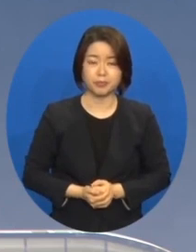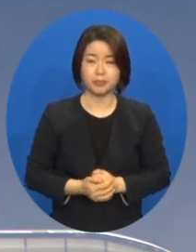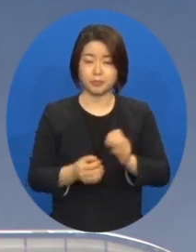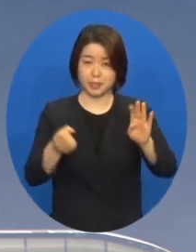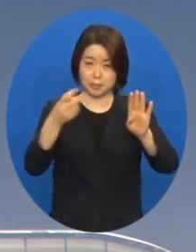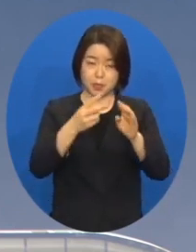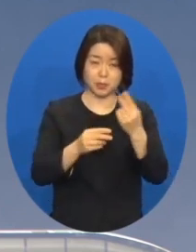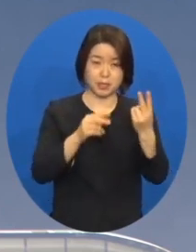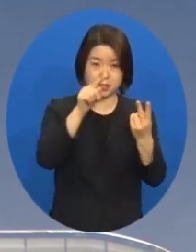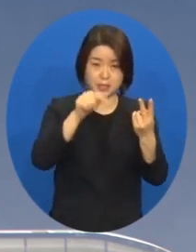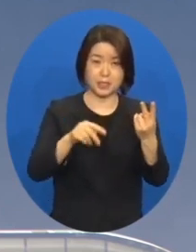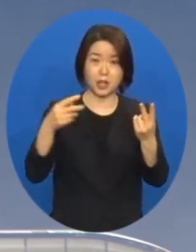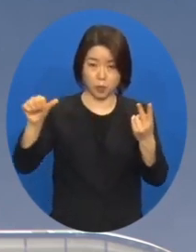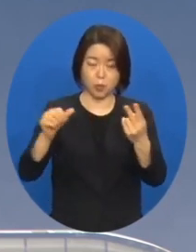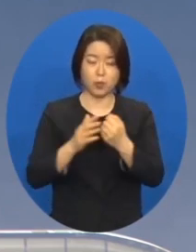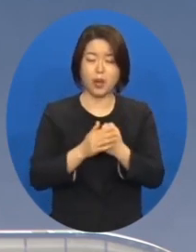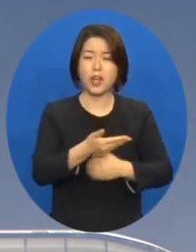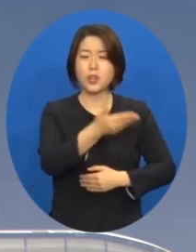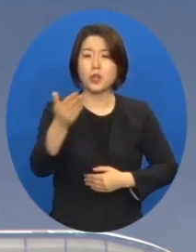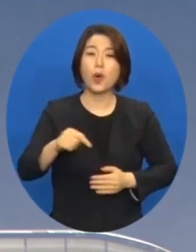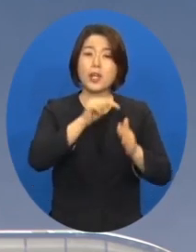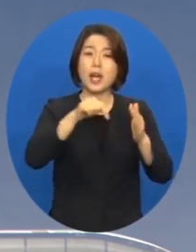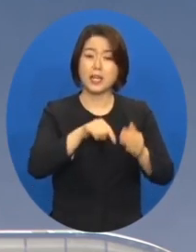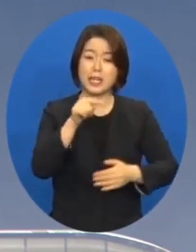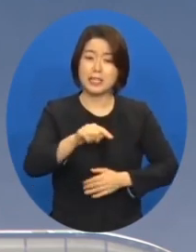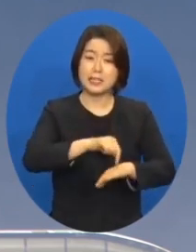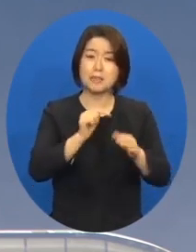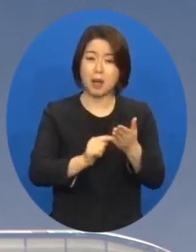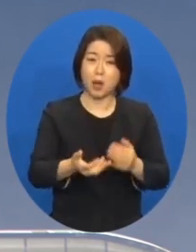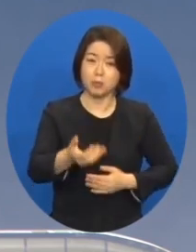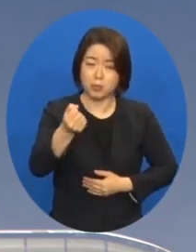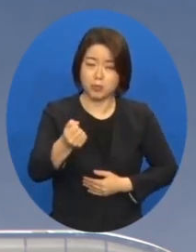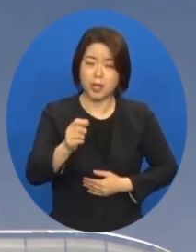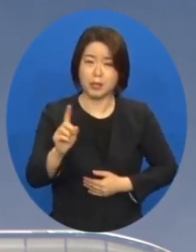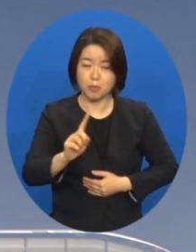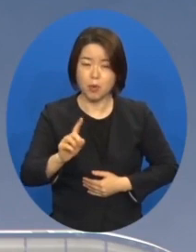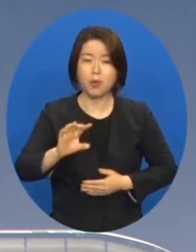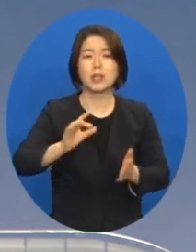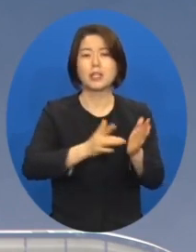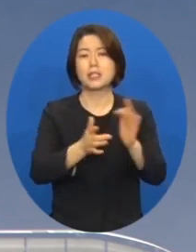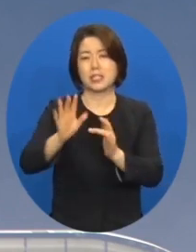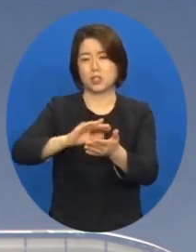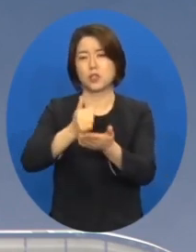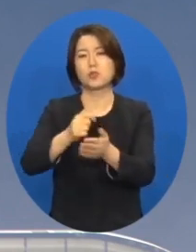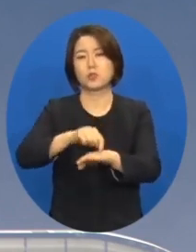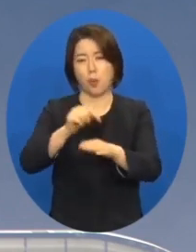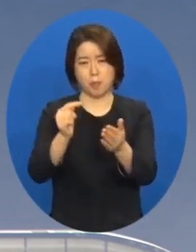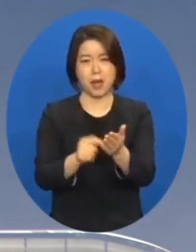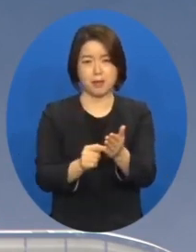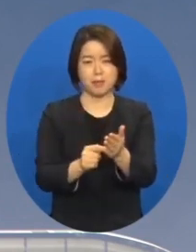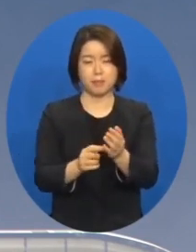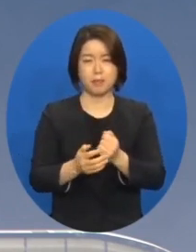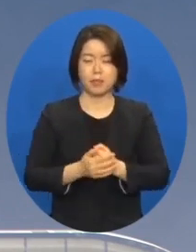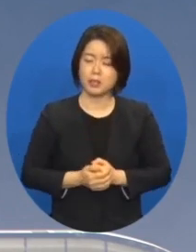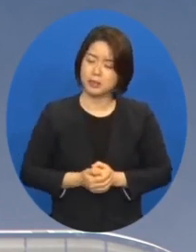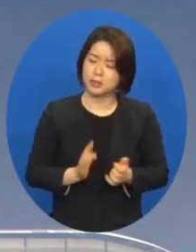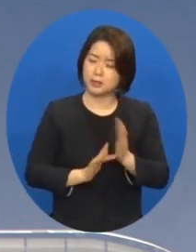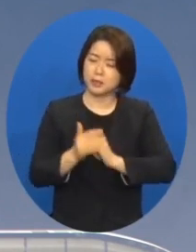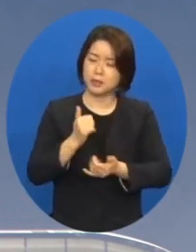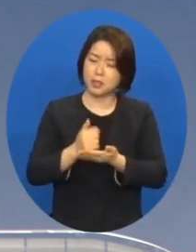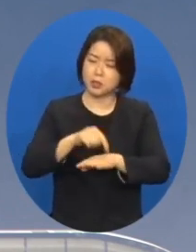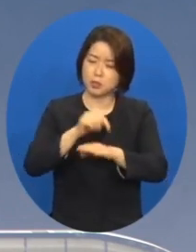빌립보서 2장 5절에 너희 안에 이 마음을 품으라. 곧 그리스도 예수의 마음이니. 도대체 예수님의